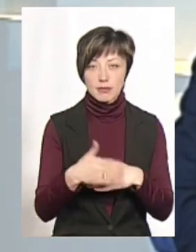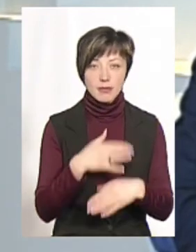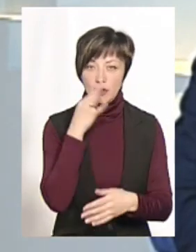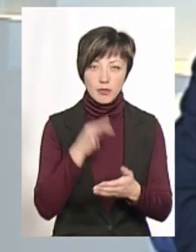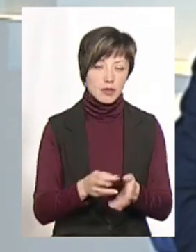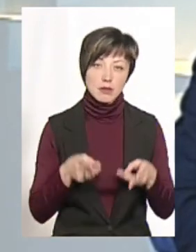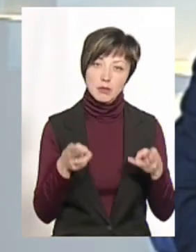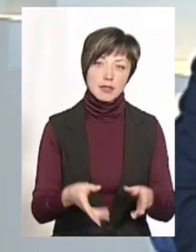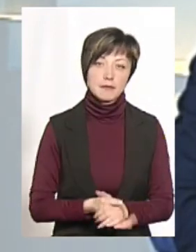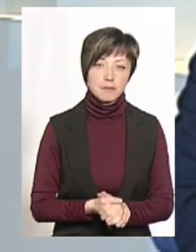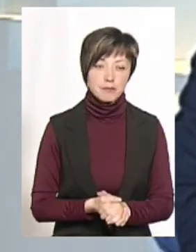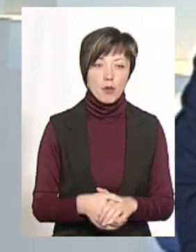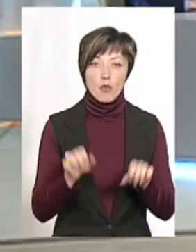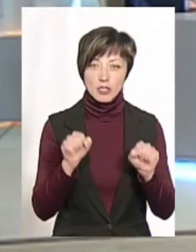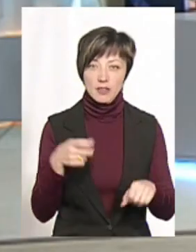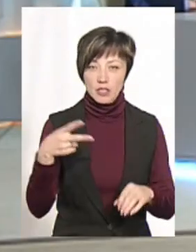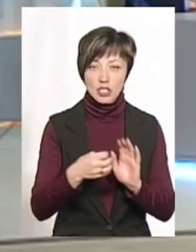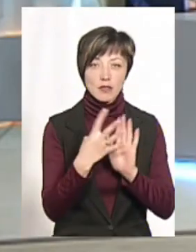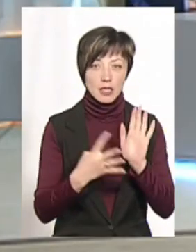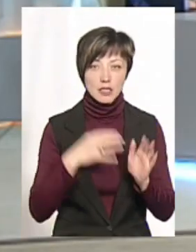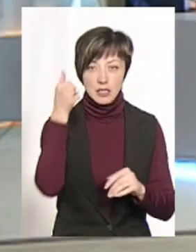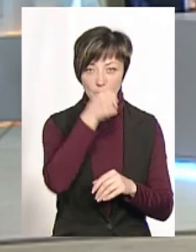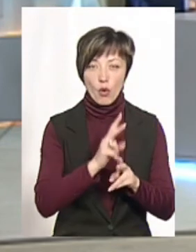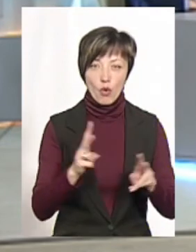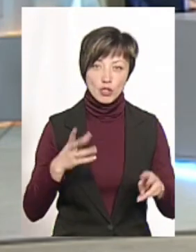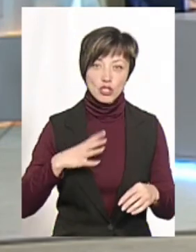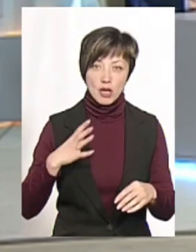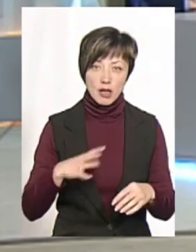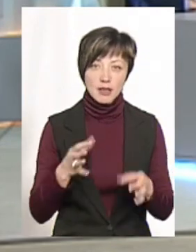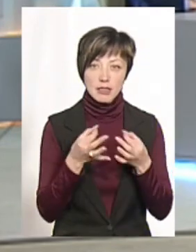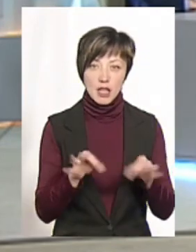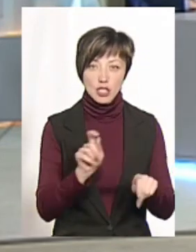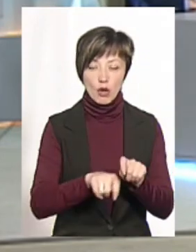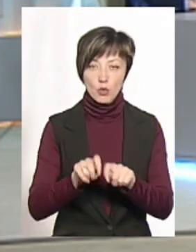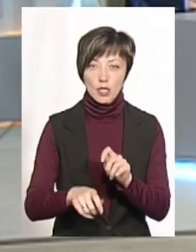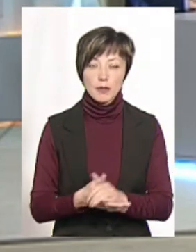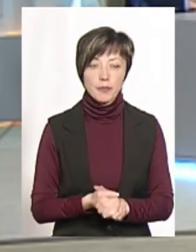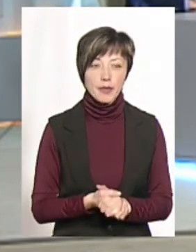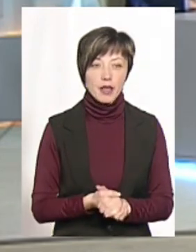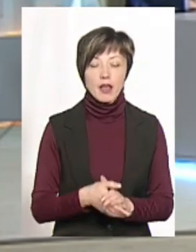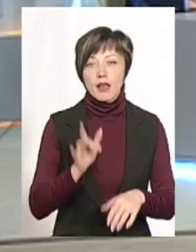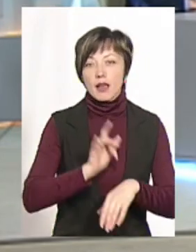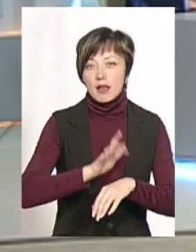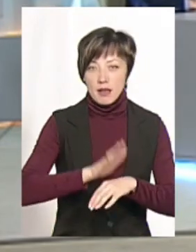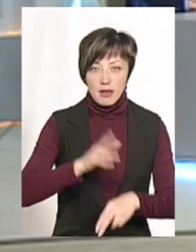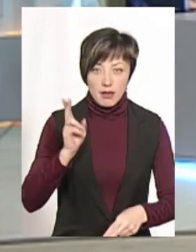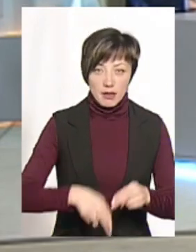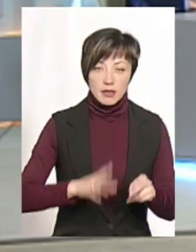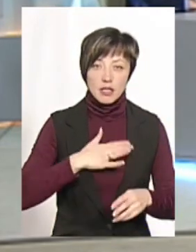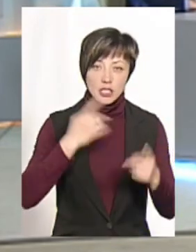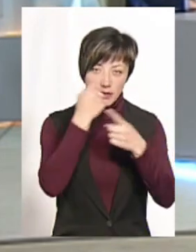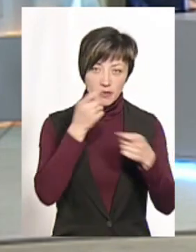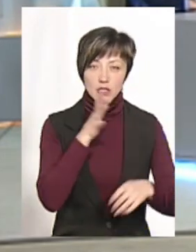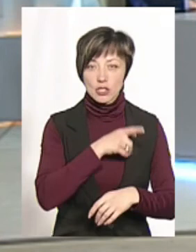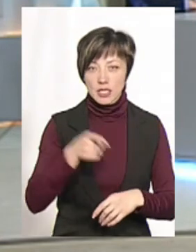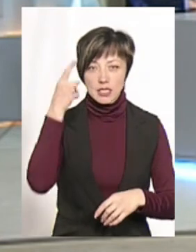за ту кримінальну відповідальність. Дякую. Цілком можливо, що на 2019 рік когось чекає незалежний аудит. Дякую. Вже вичерпали ми наш